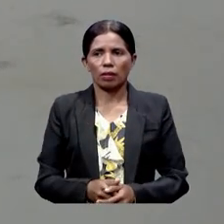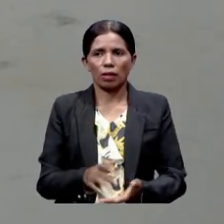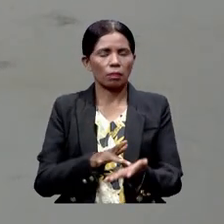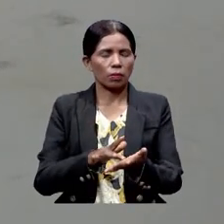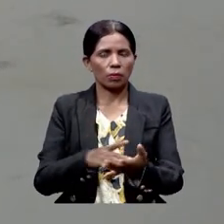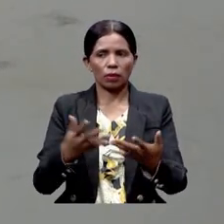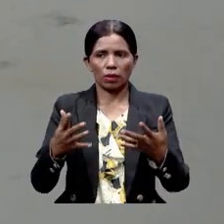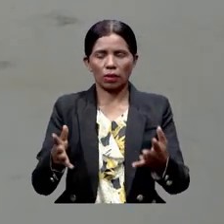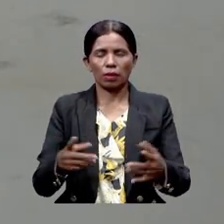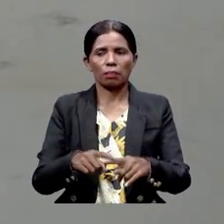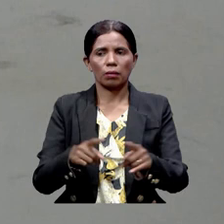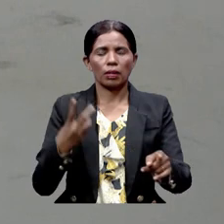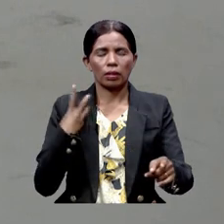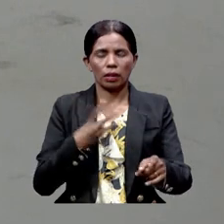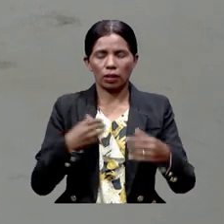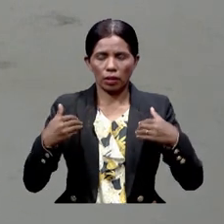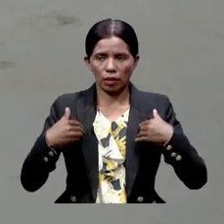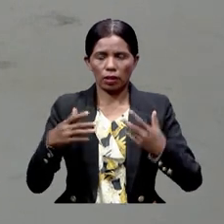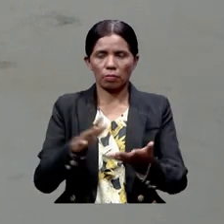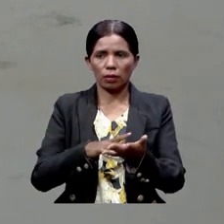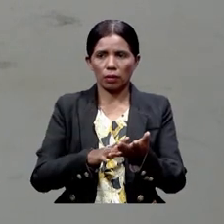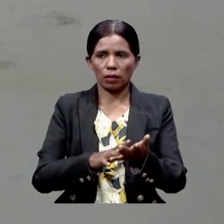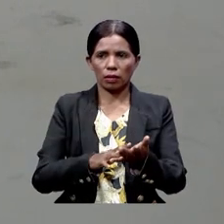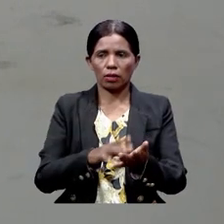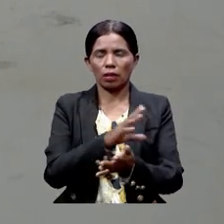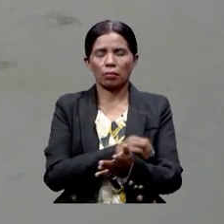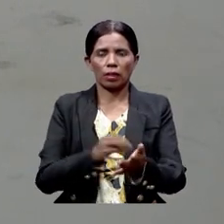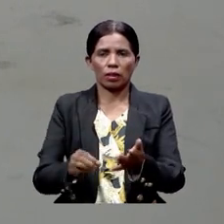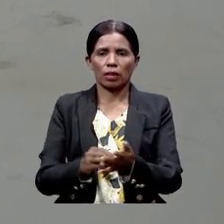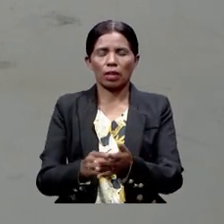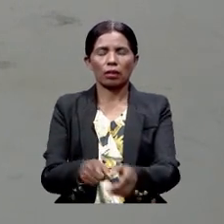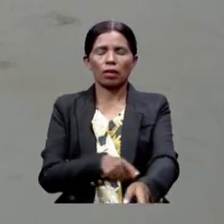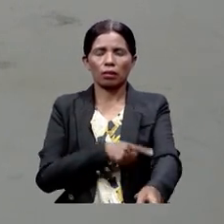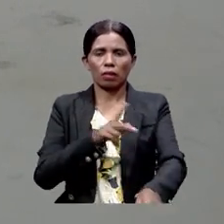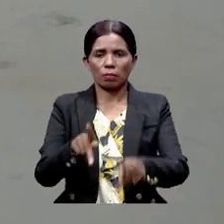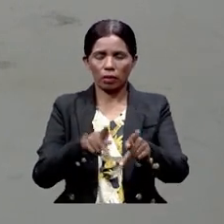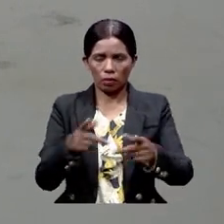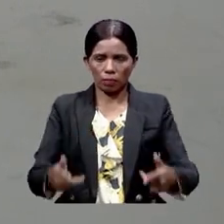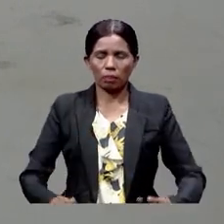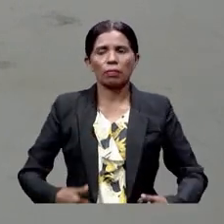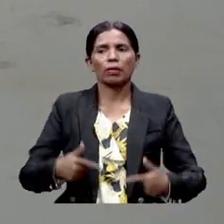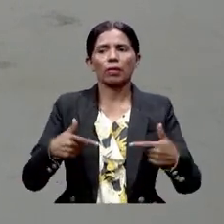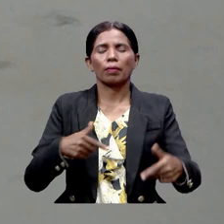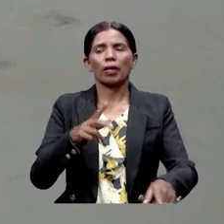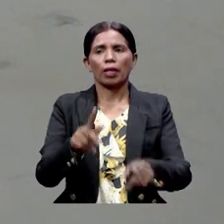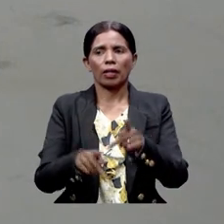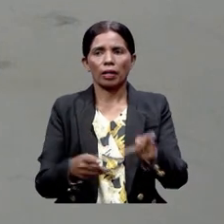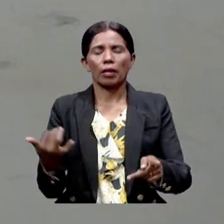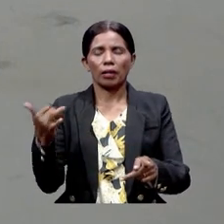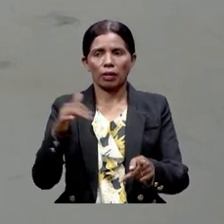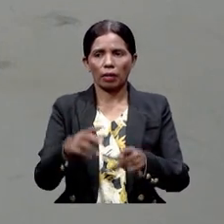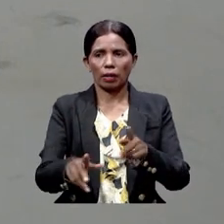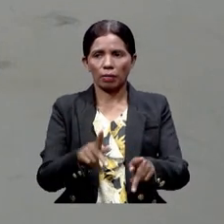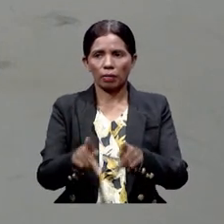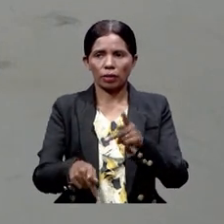be ita iha medikamentus par bele prolonga ema ne vida. Ne be HIV sira lai problema, kono ema sira ne be konsumi